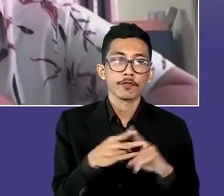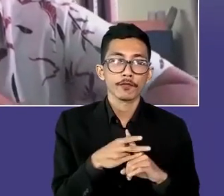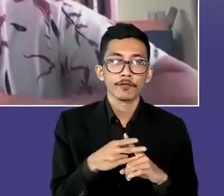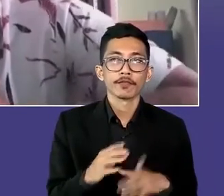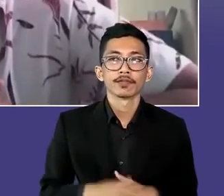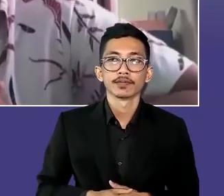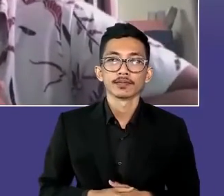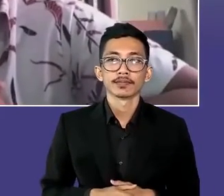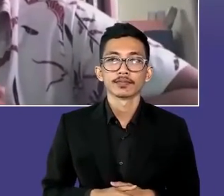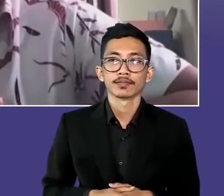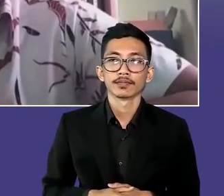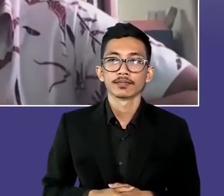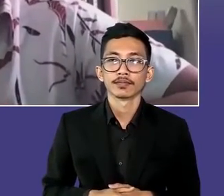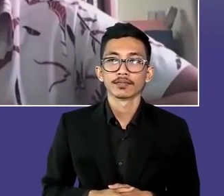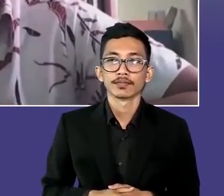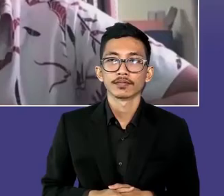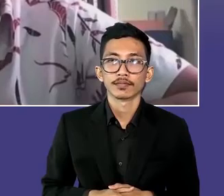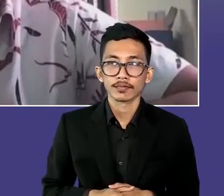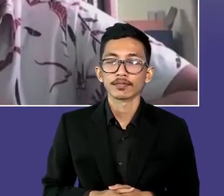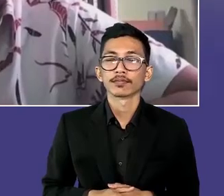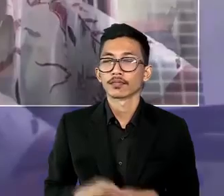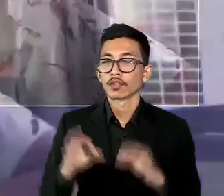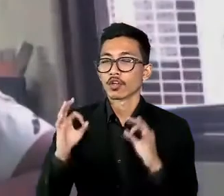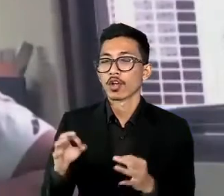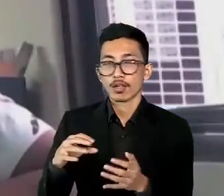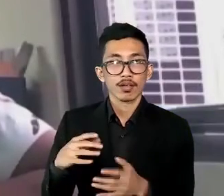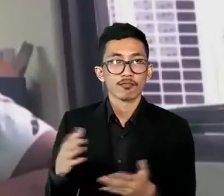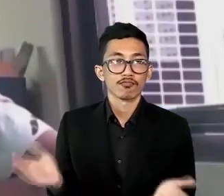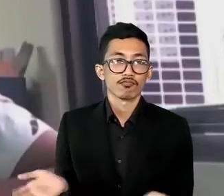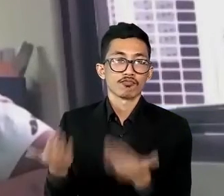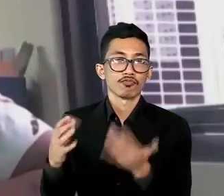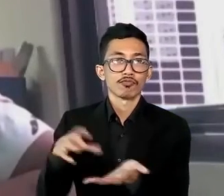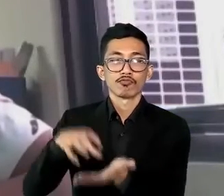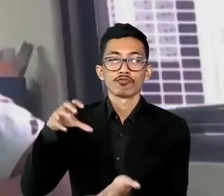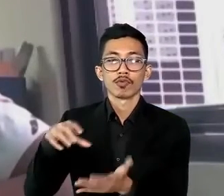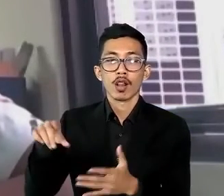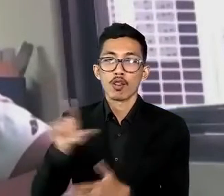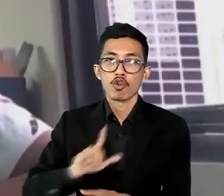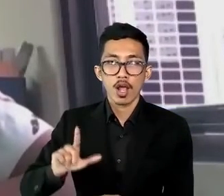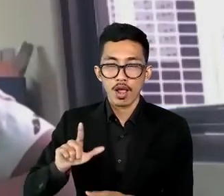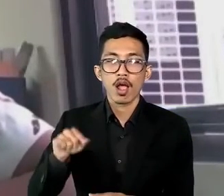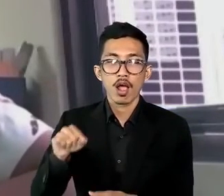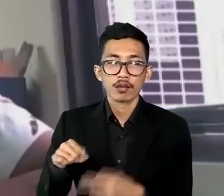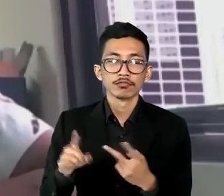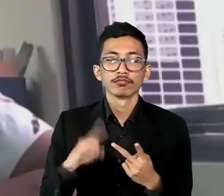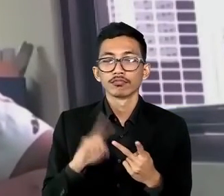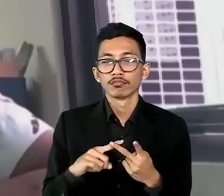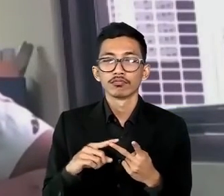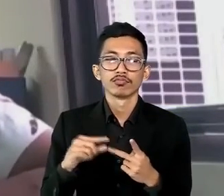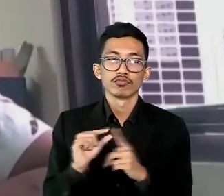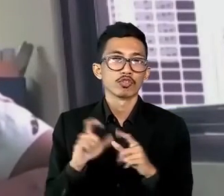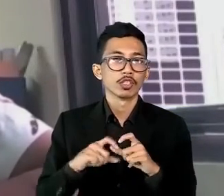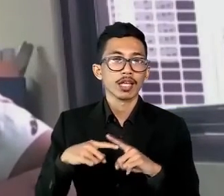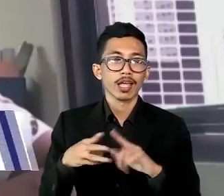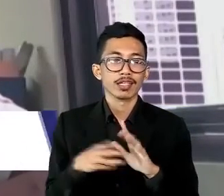Ya, posko yang kami bentuk di tingkat kelurahan bersama dengan unsur TNI Polri maupun dari Puskesmas ini